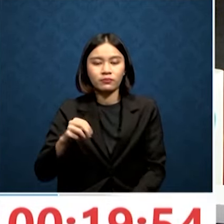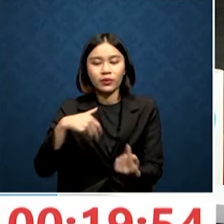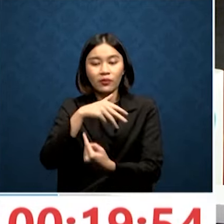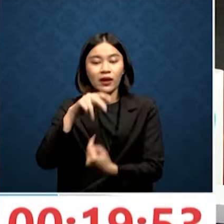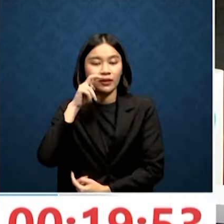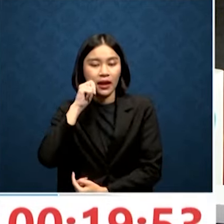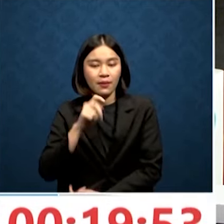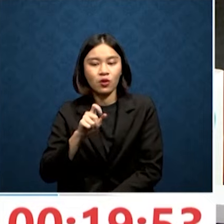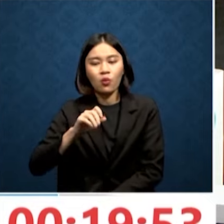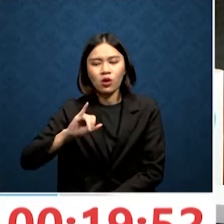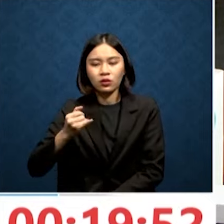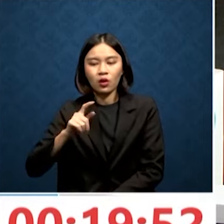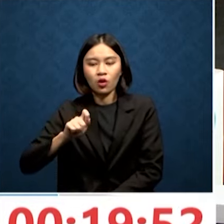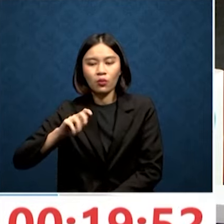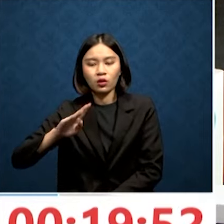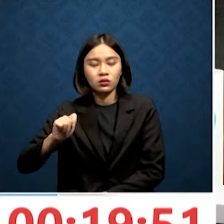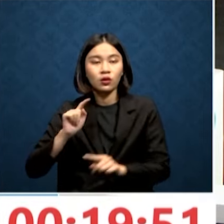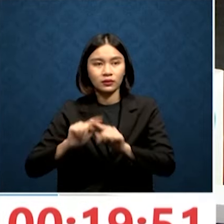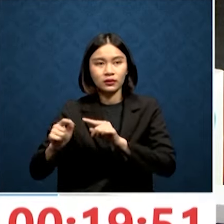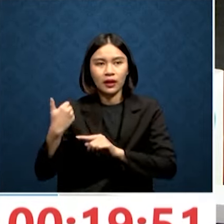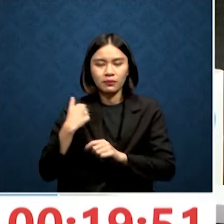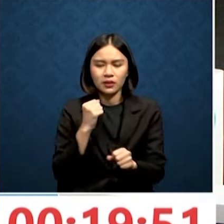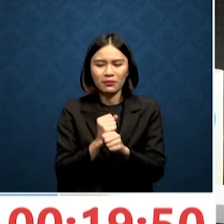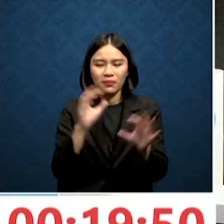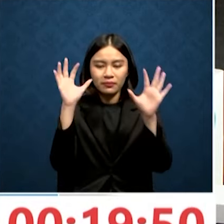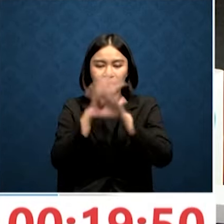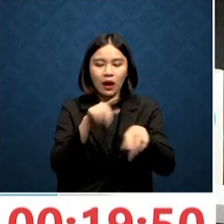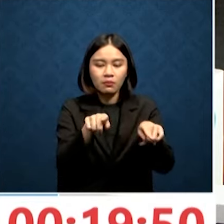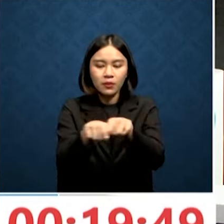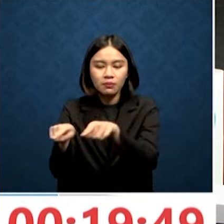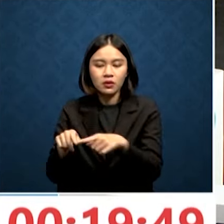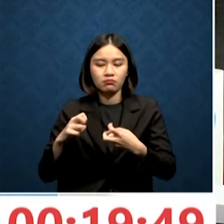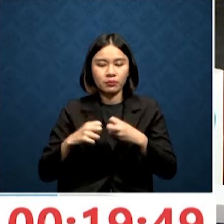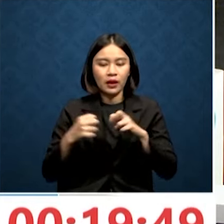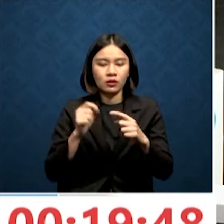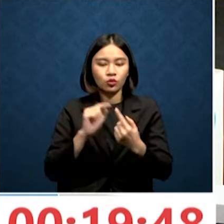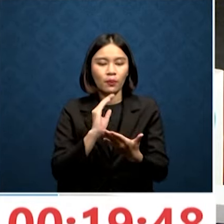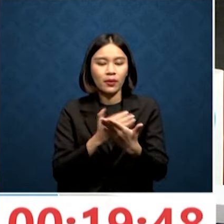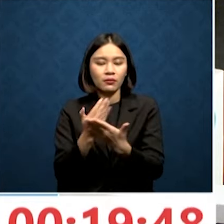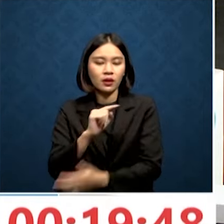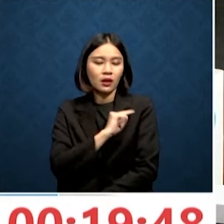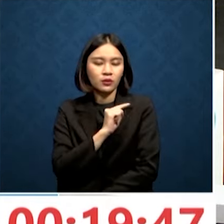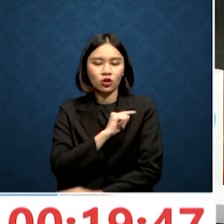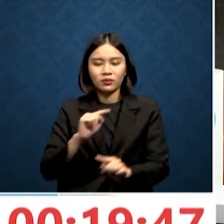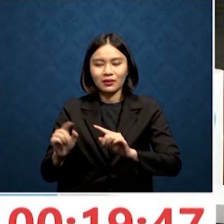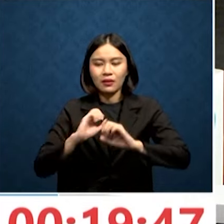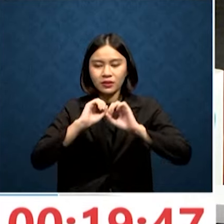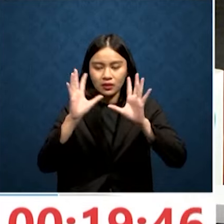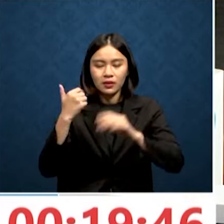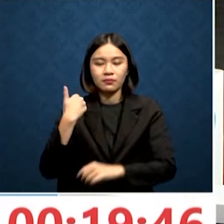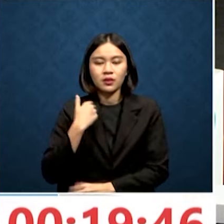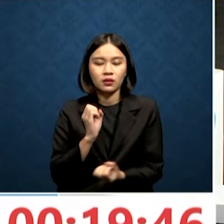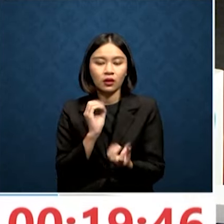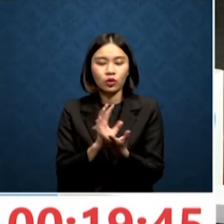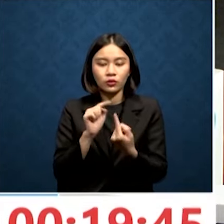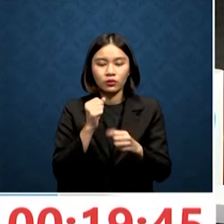วนท้องถิ่นมีบทบาทที่ซ้อนทับกันทำให้เกิดปัญหาในการแบ่งความรับผิดชอบอย่างชัดเจนส่งผลใน